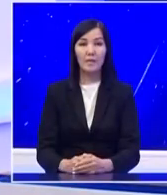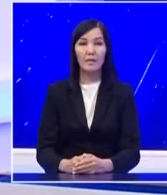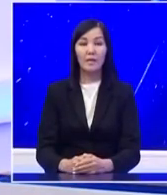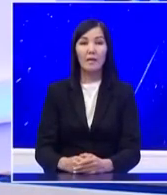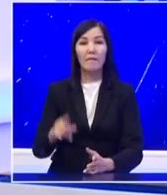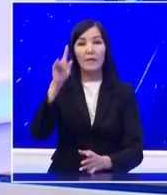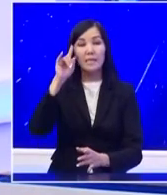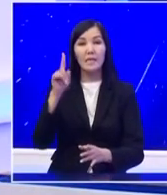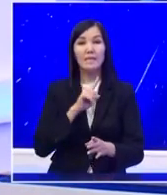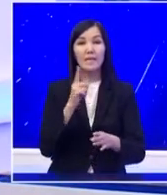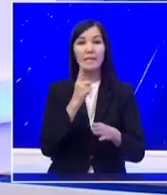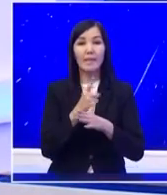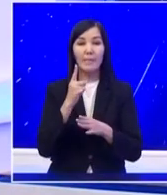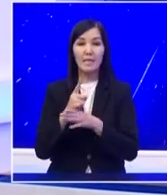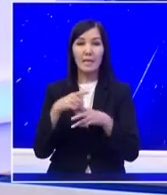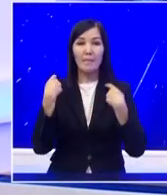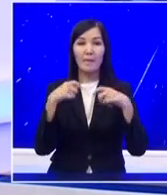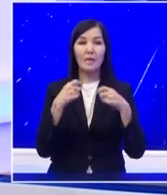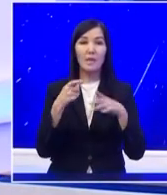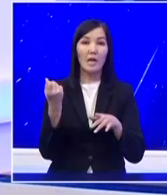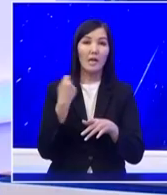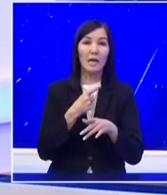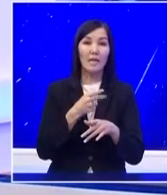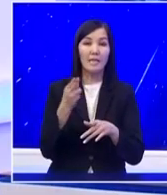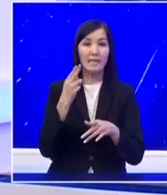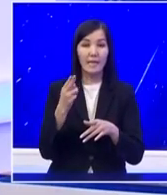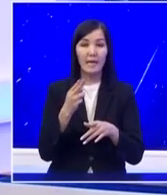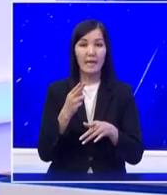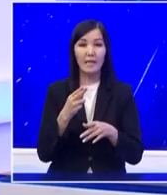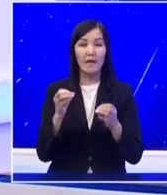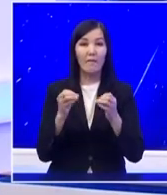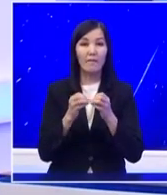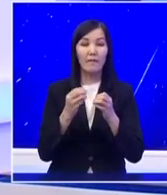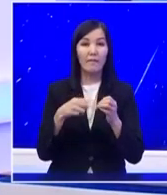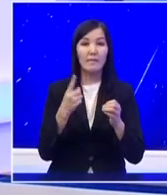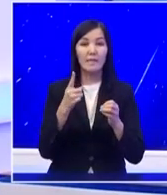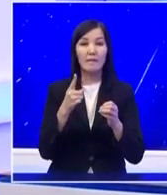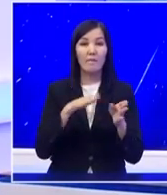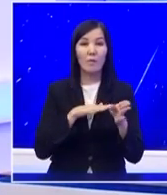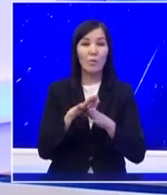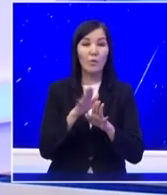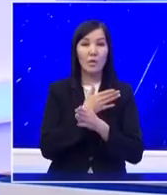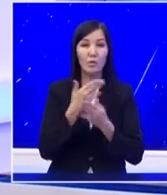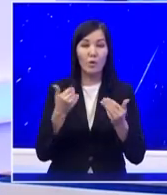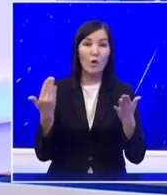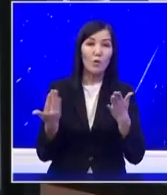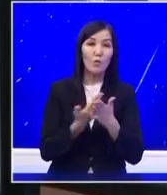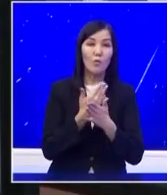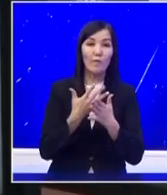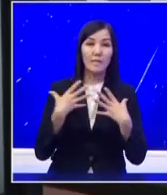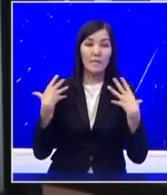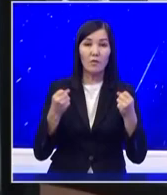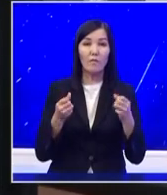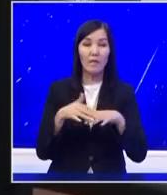В Казахстане запретили продажу алкоголя и сигарет лицам, не достигшим 21 года. Новый кодекс о здоровье народа и